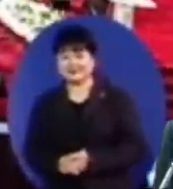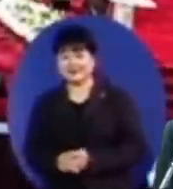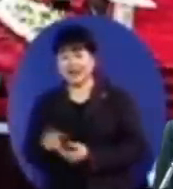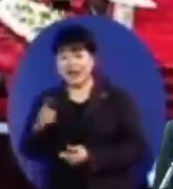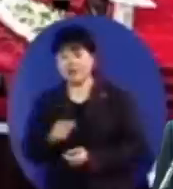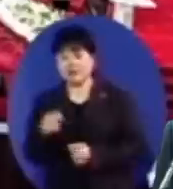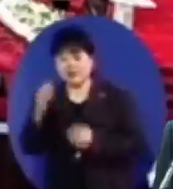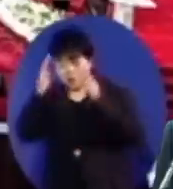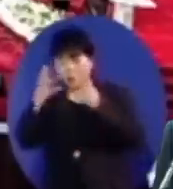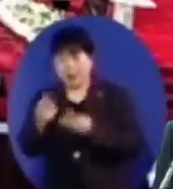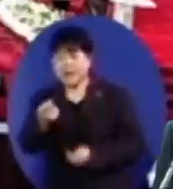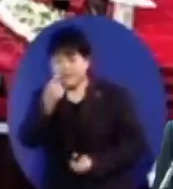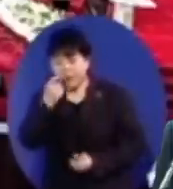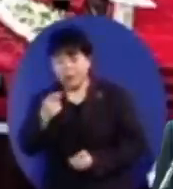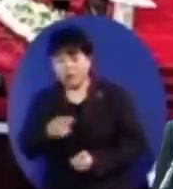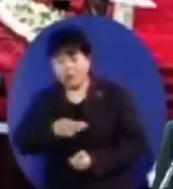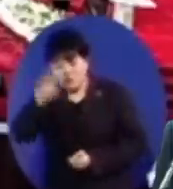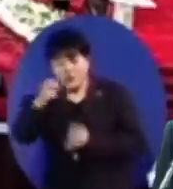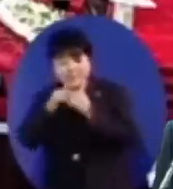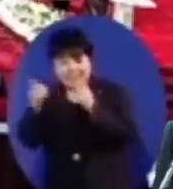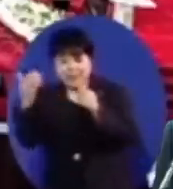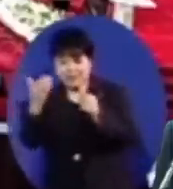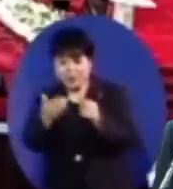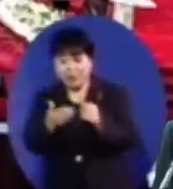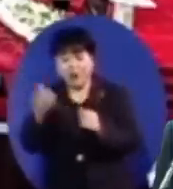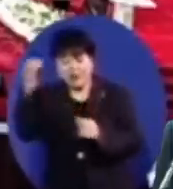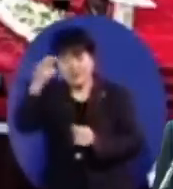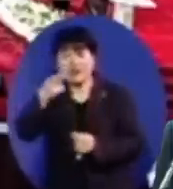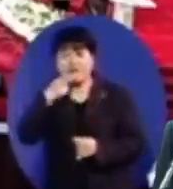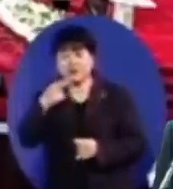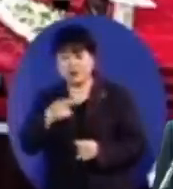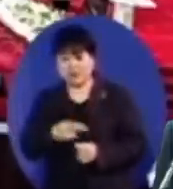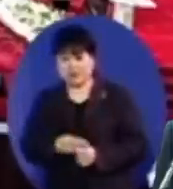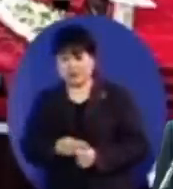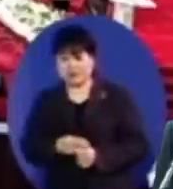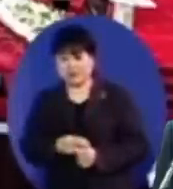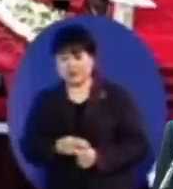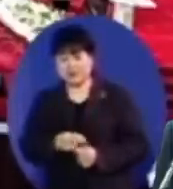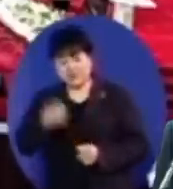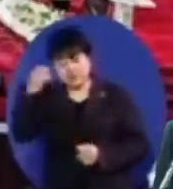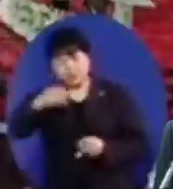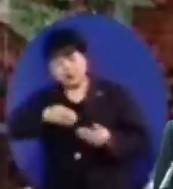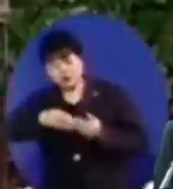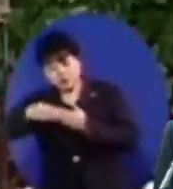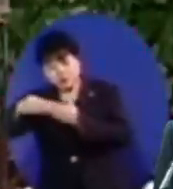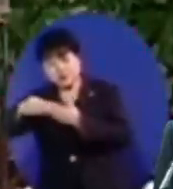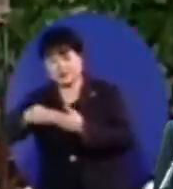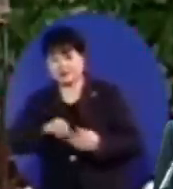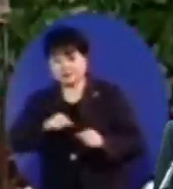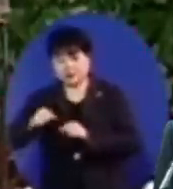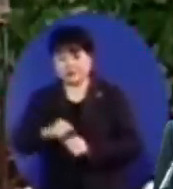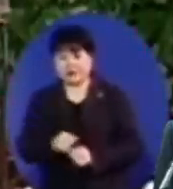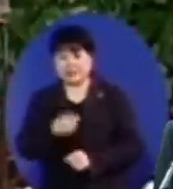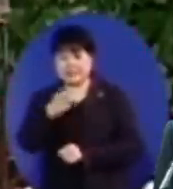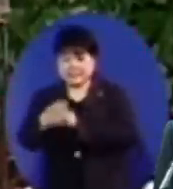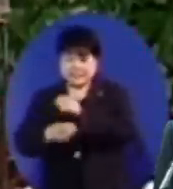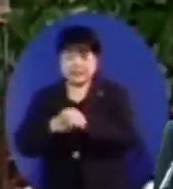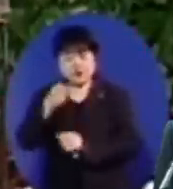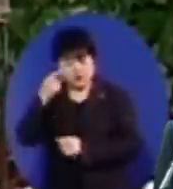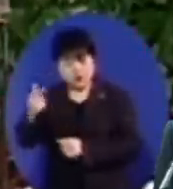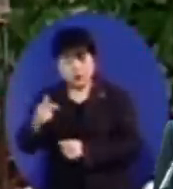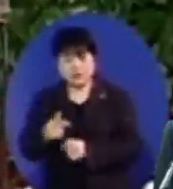아무리 공부를 많이 하고 뛰어난 사람이라도 성령이 끌어주셔야 움직일 수 있는 것입니다. 그렇기 때문에 3년 반 동안